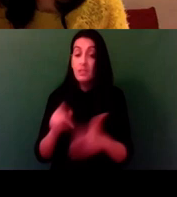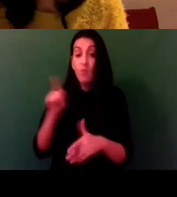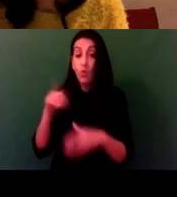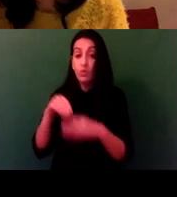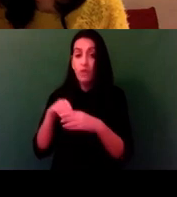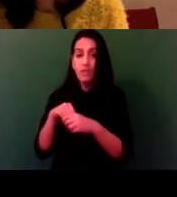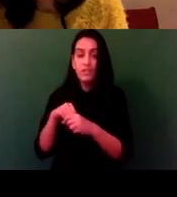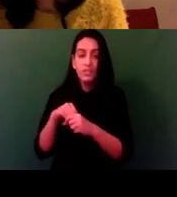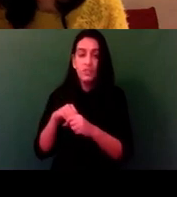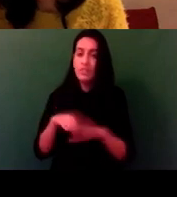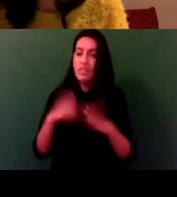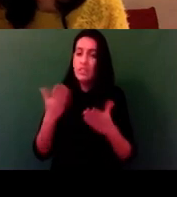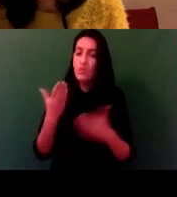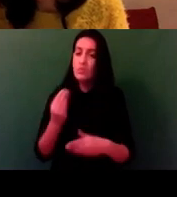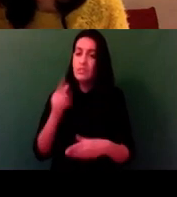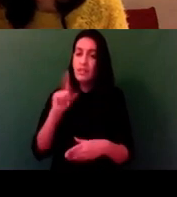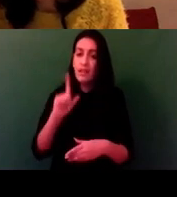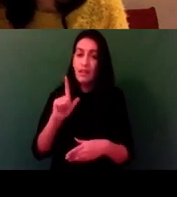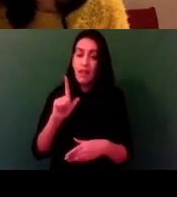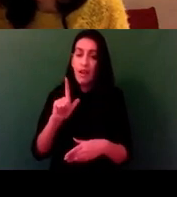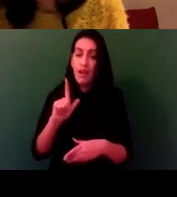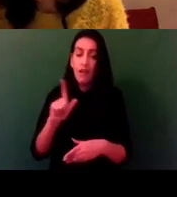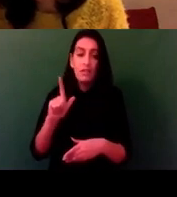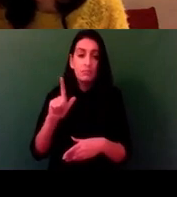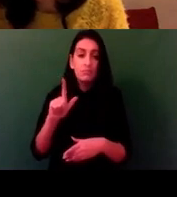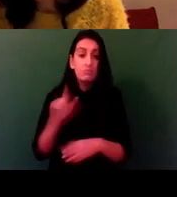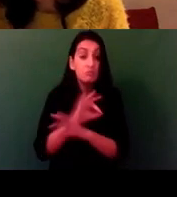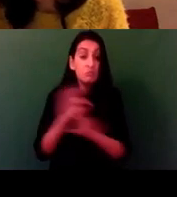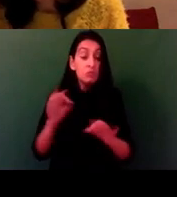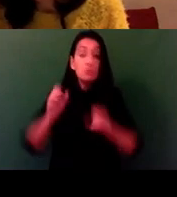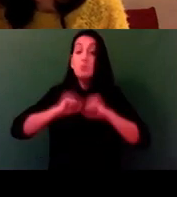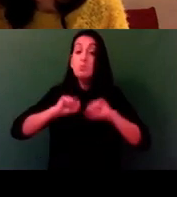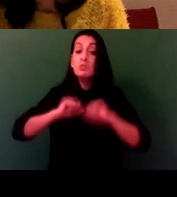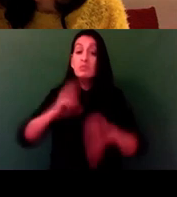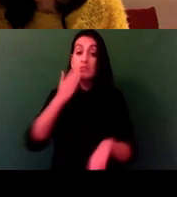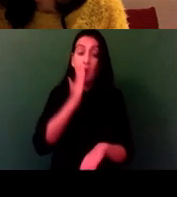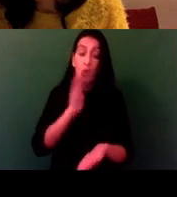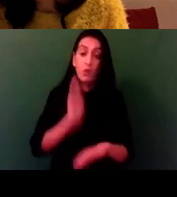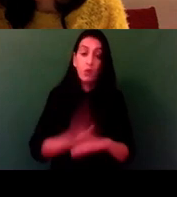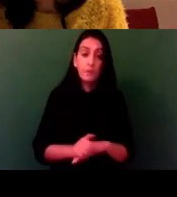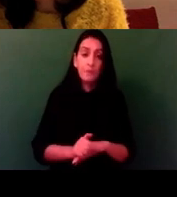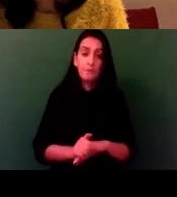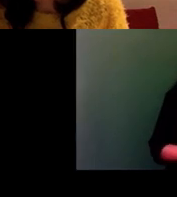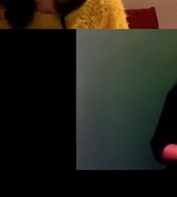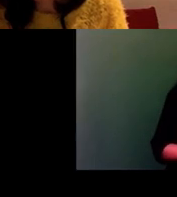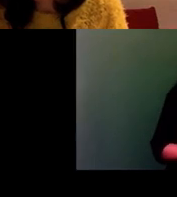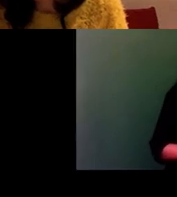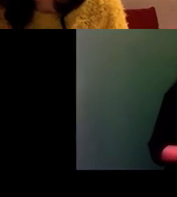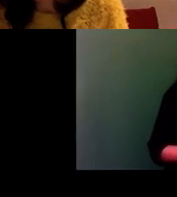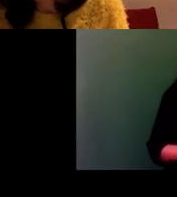nasıl bir temsil oluşturacağımız konusunda gerçekten hiçbir pratiğimiz yok. Belki de hani bunun için ayrı, yani